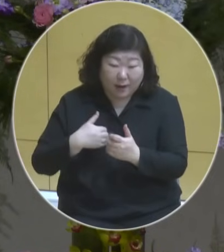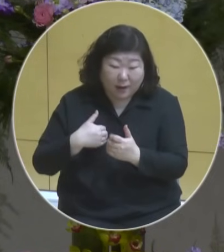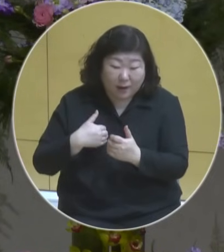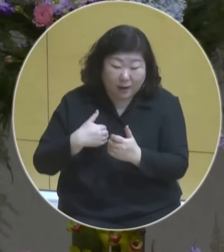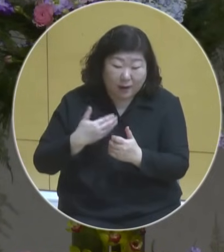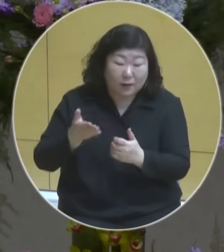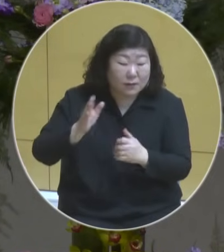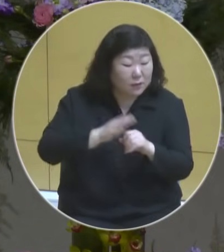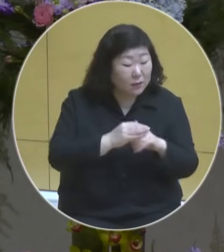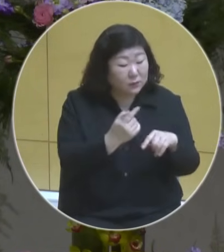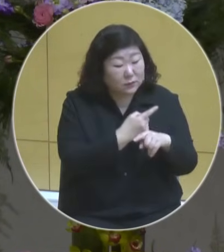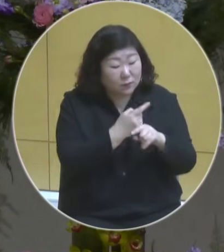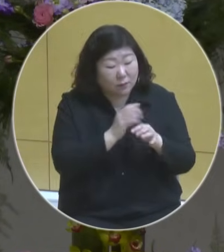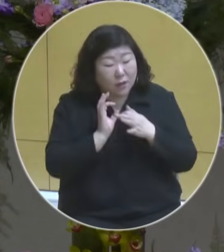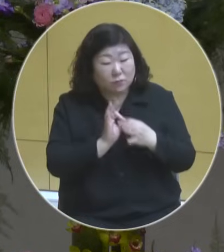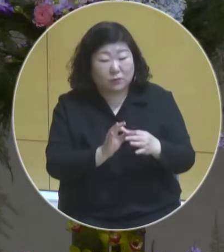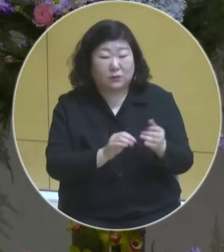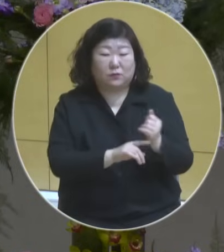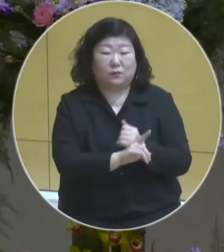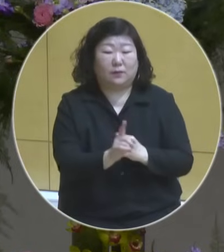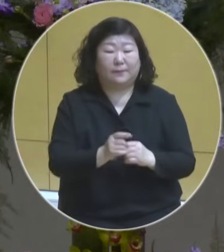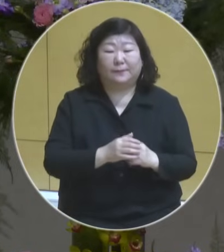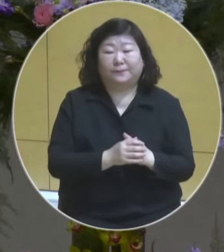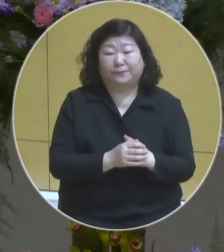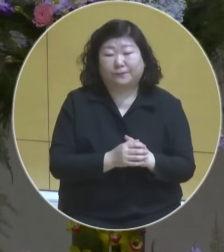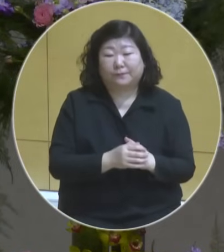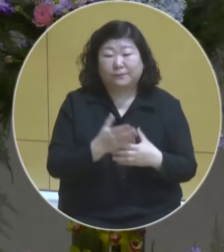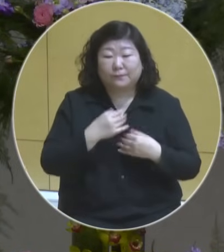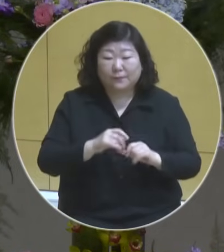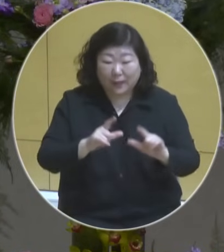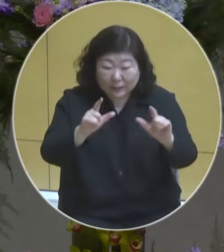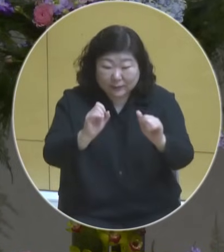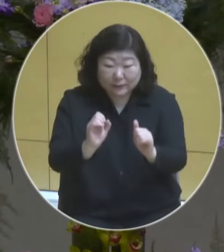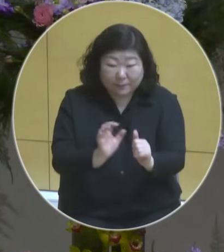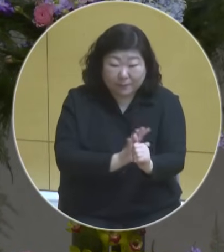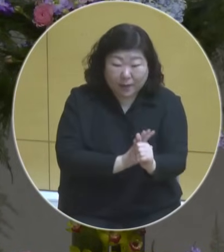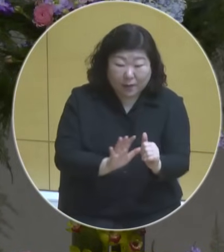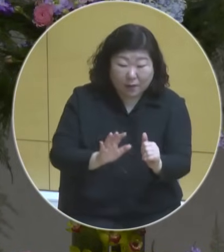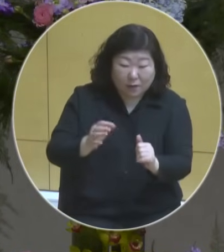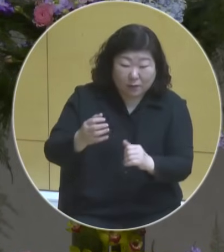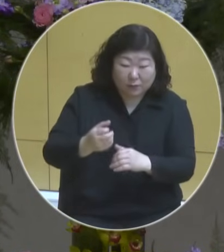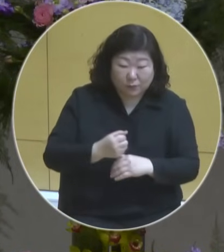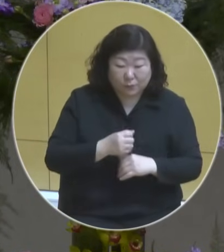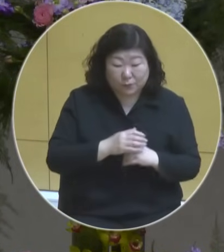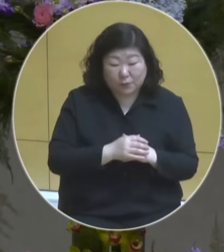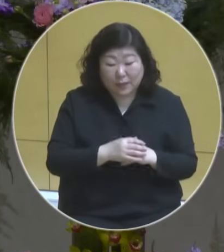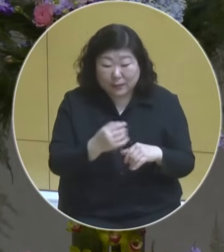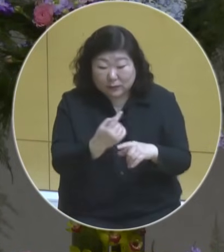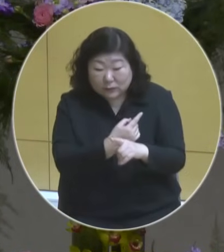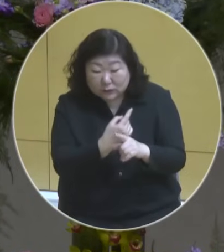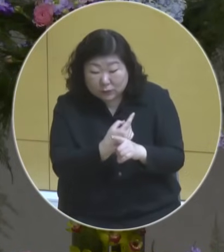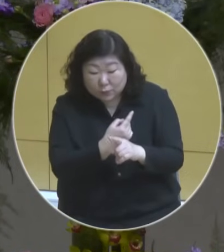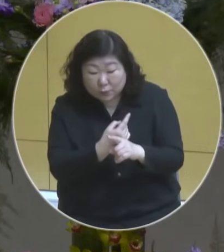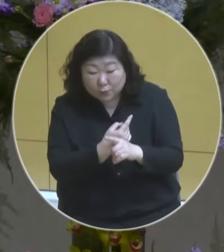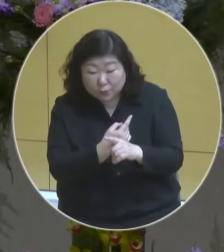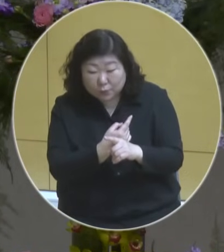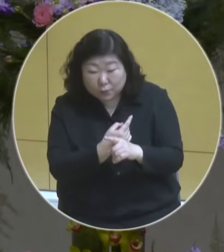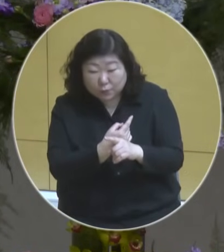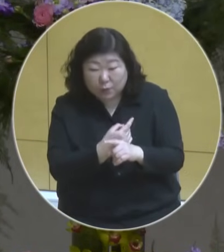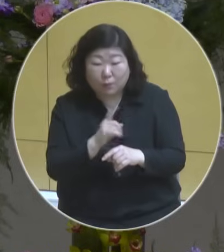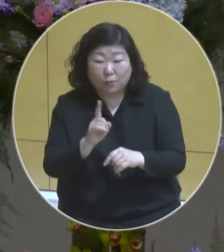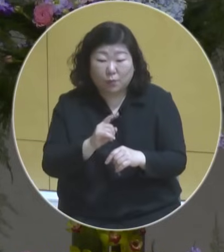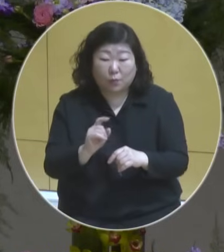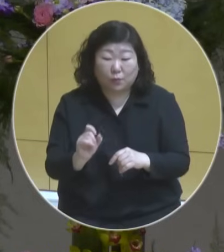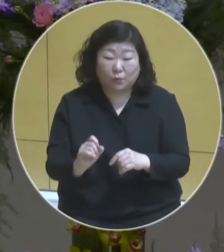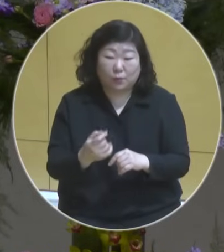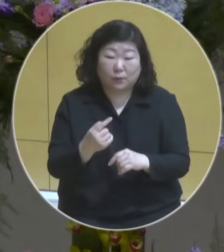이유가 뭘까요 안식일을 배경으로 예수님께서 치유하심 안식일의 주인되심을 드러냄과 동시에